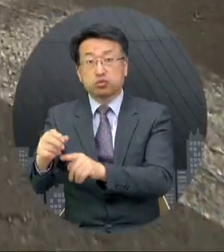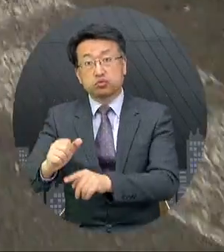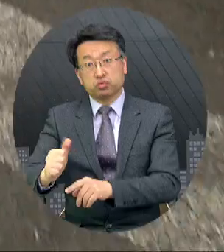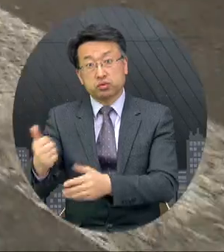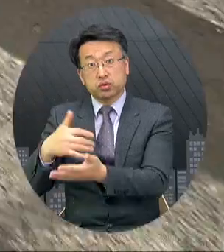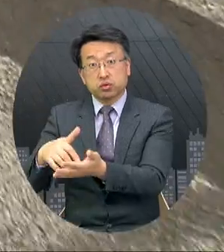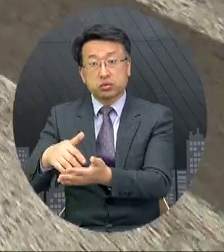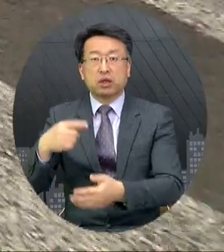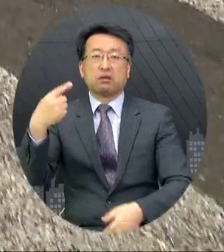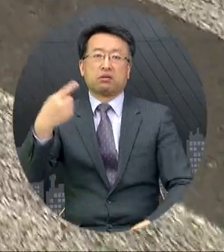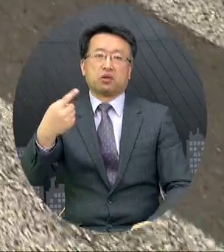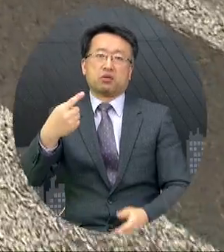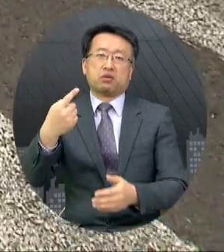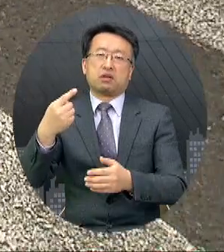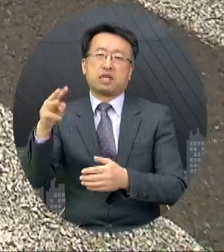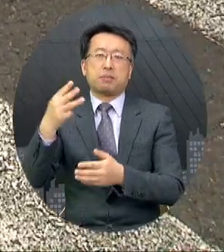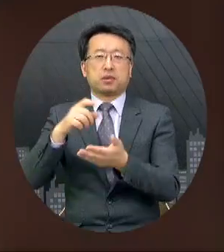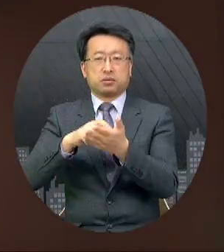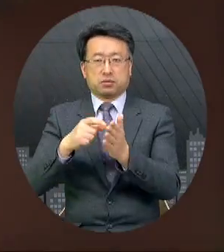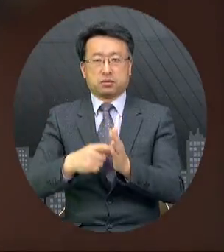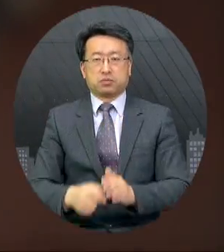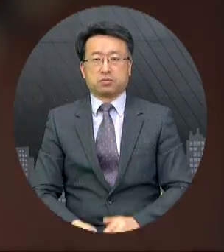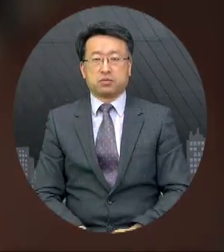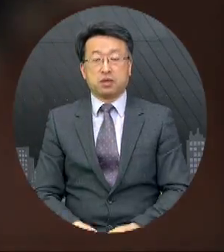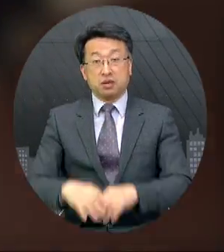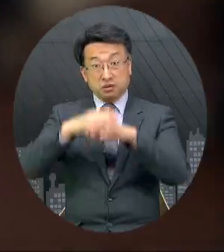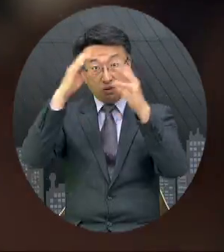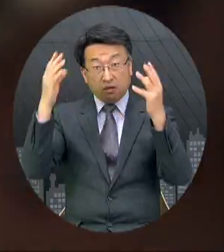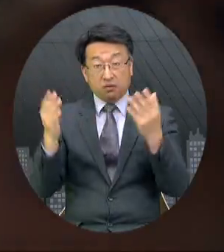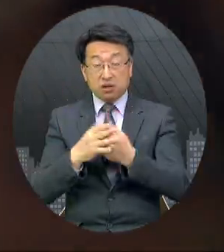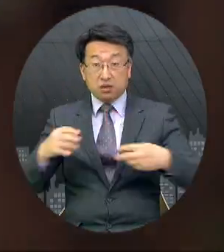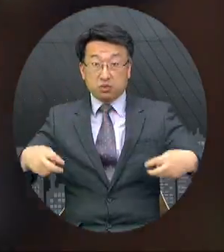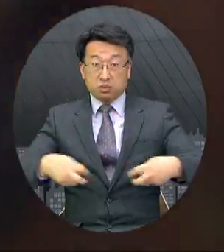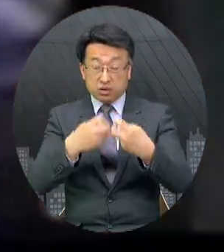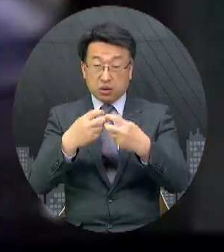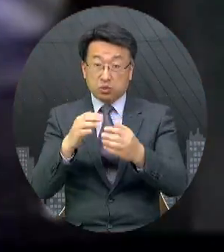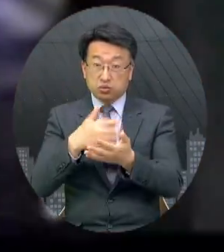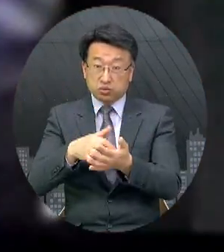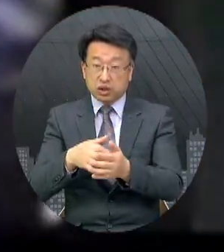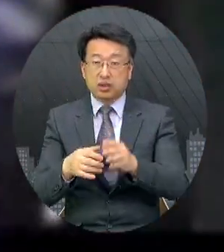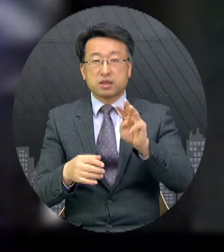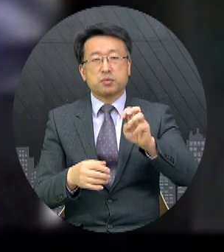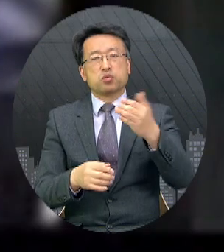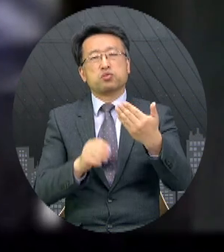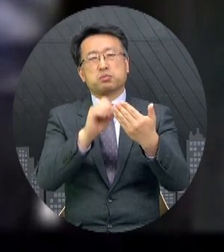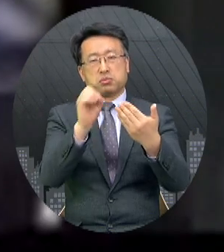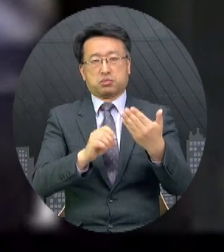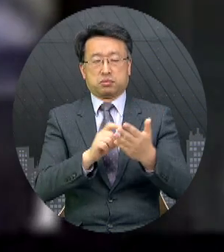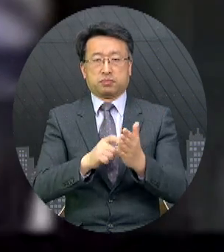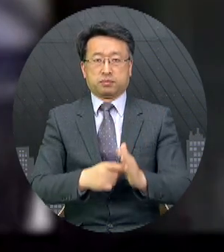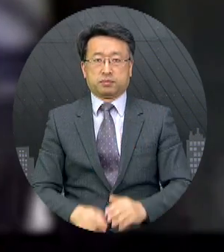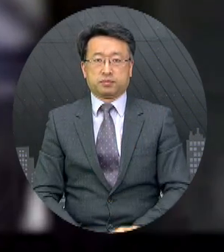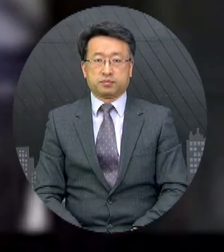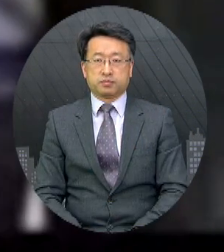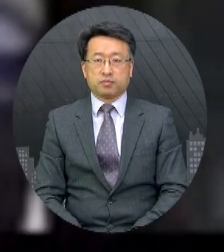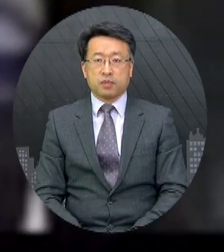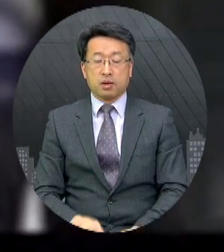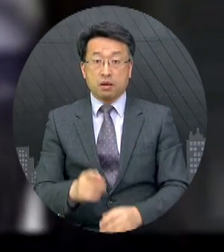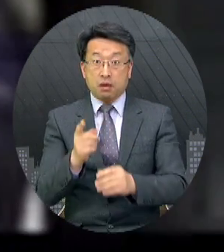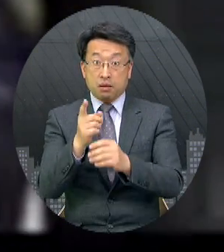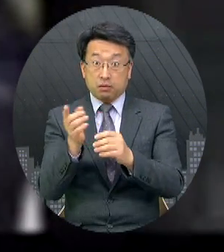사람은 1,000명이 훌쩍 넘습니다. 전체 교통사고 사망자의 39%에 달합니다. 차량